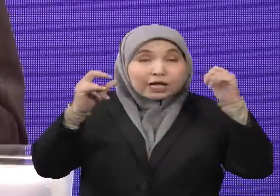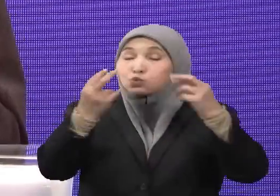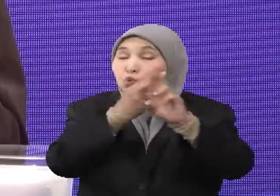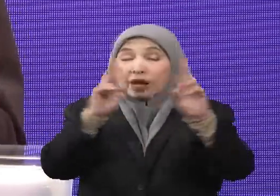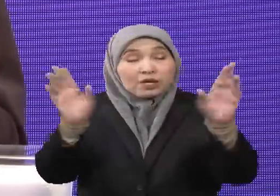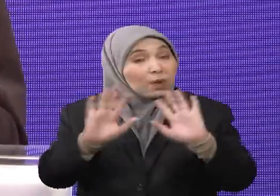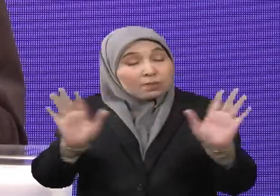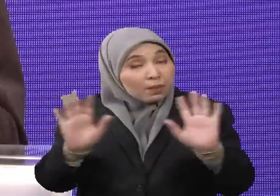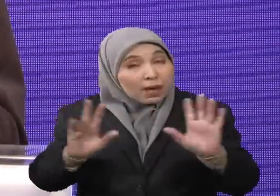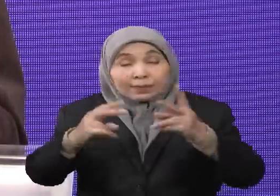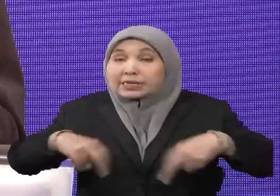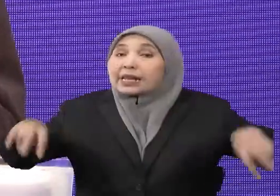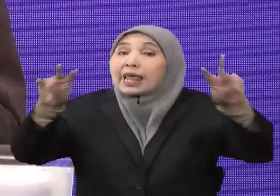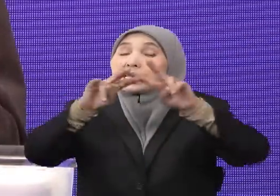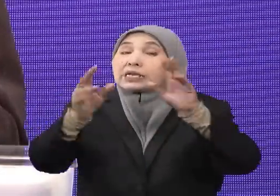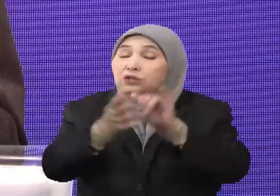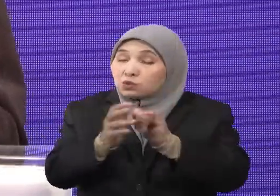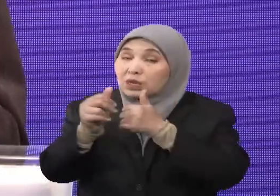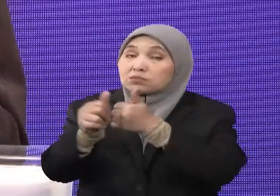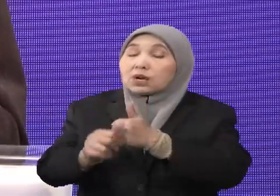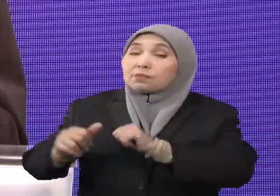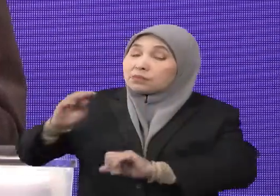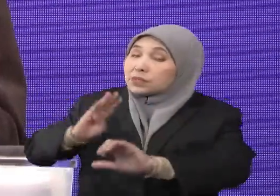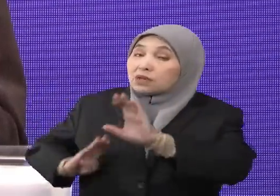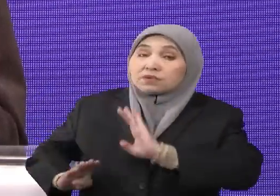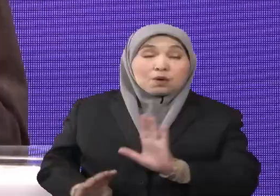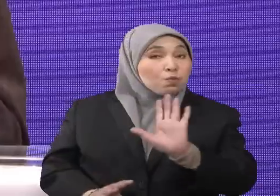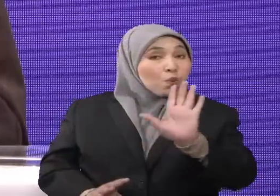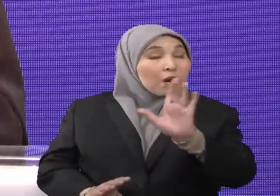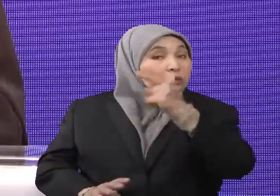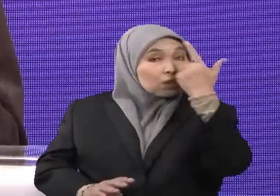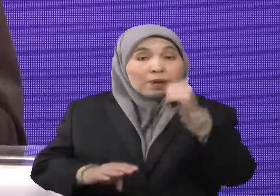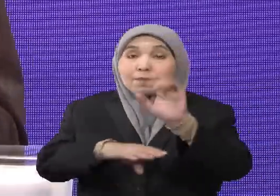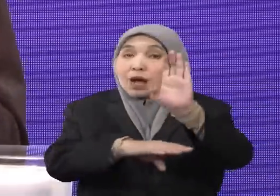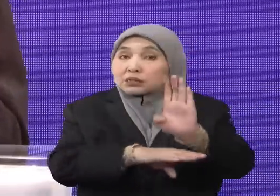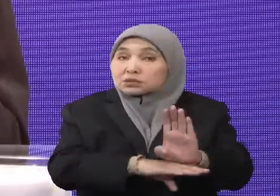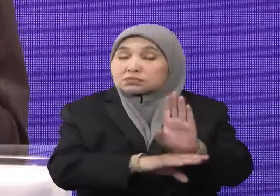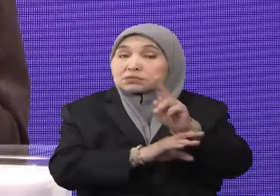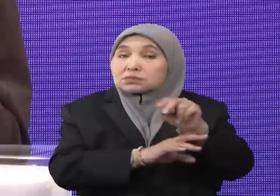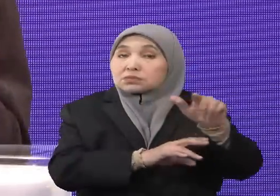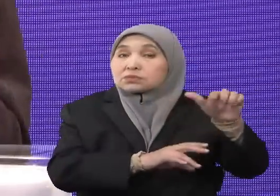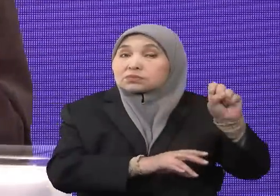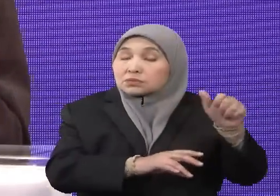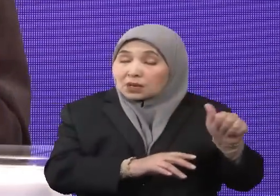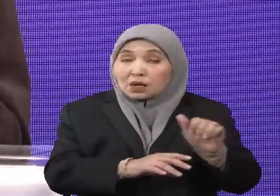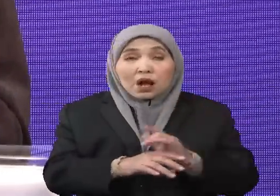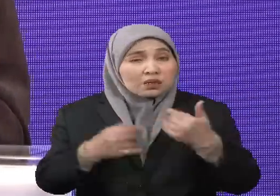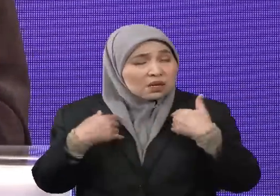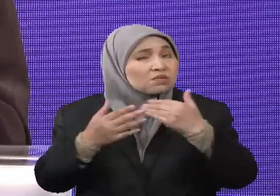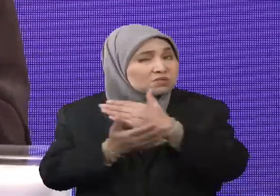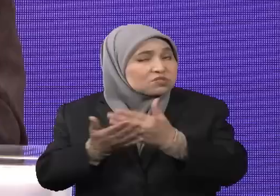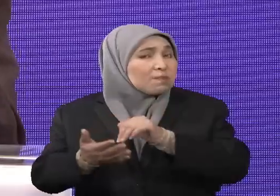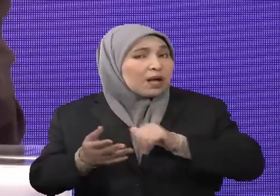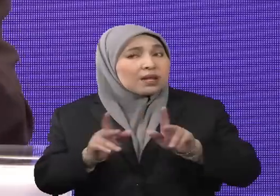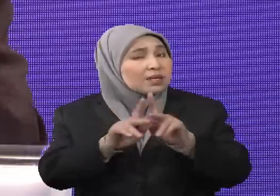penilaian itu berdasar kan tingkah laku bukan karena bangsa Allah kata ada dalam makanan ahli kitab ini amanah kalau